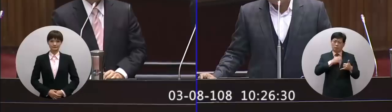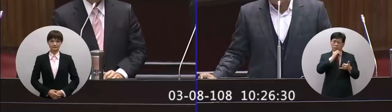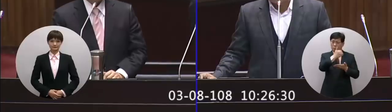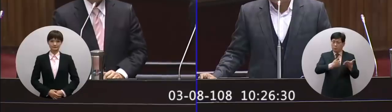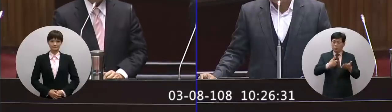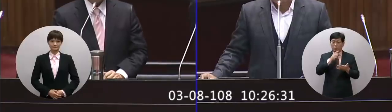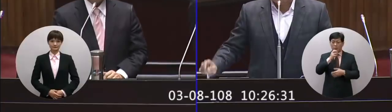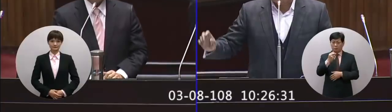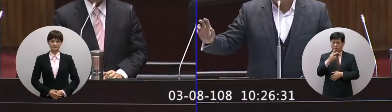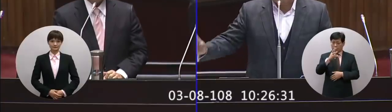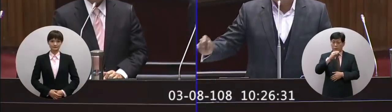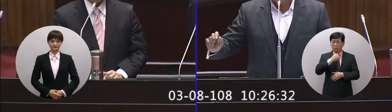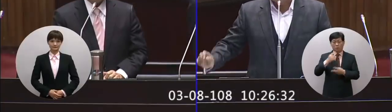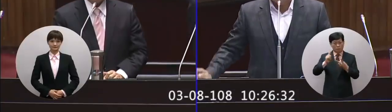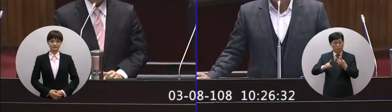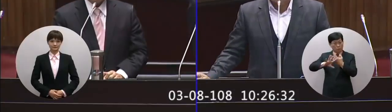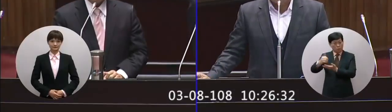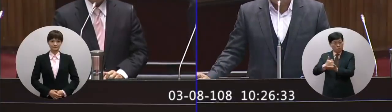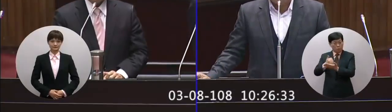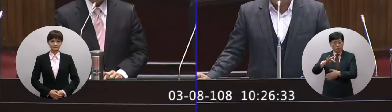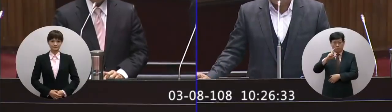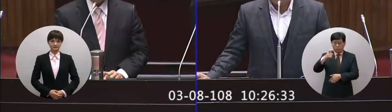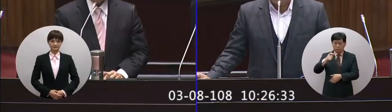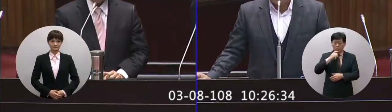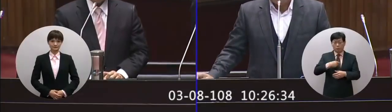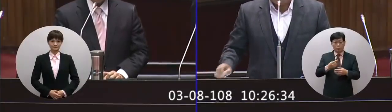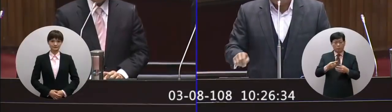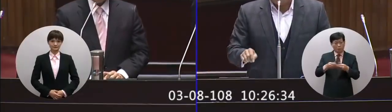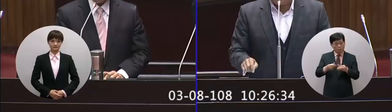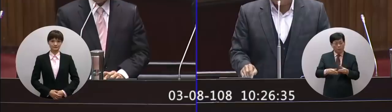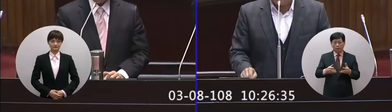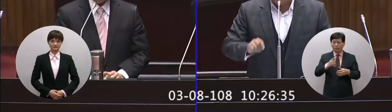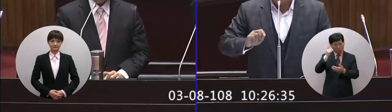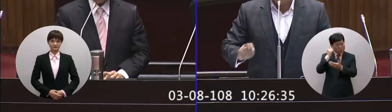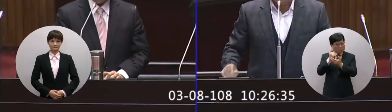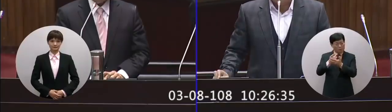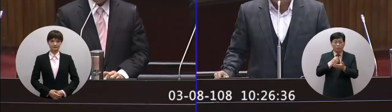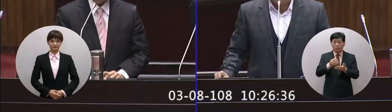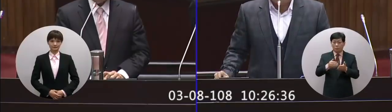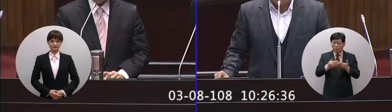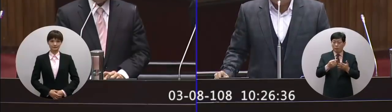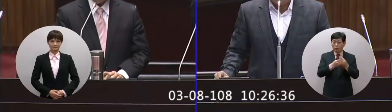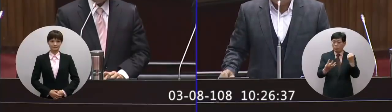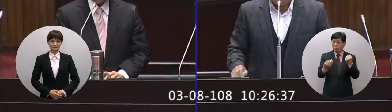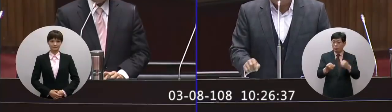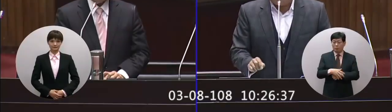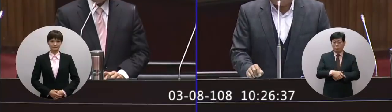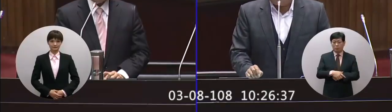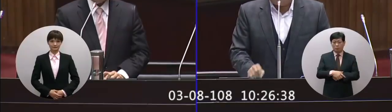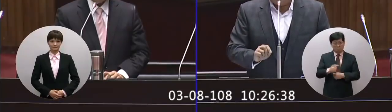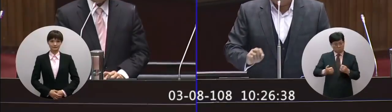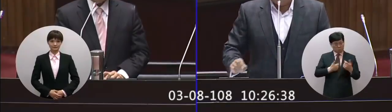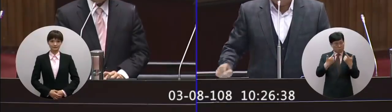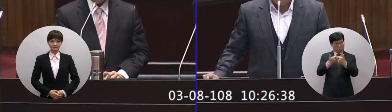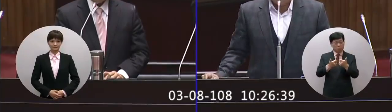上来的蛋200万颗，再从国外准备进口460万颗，但我们每天需要的蛋量到底是多少？这样子